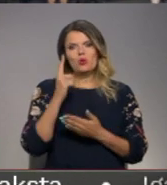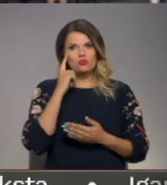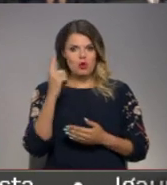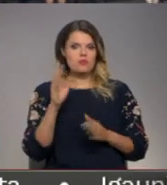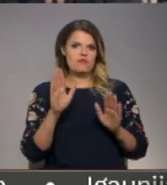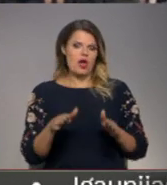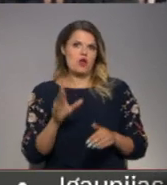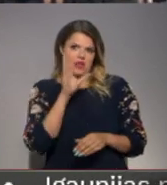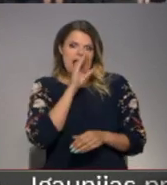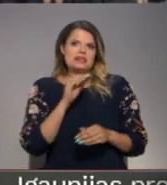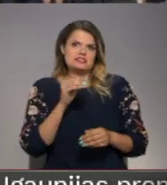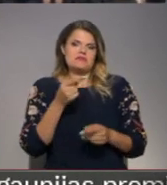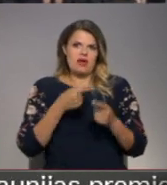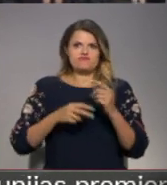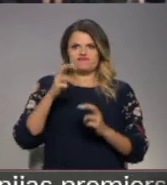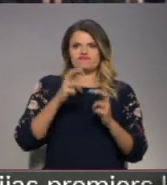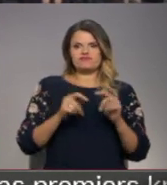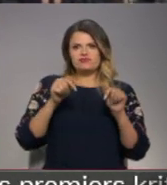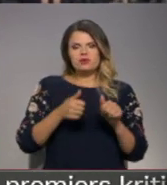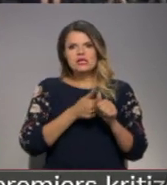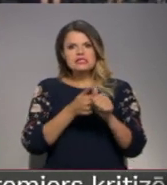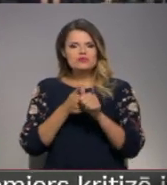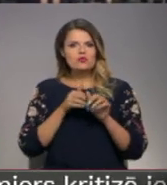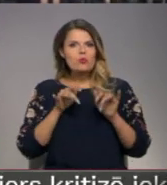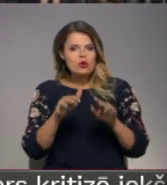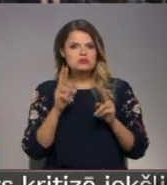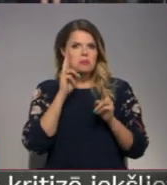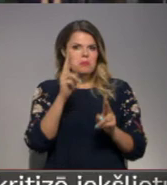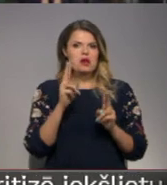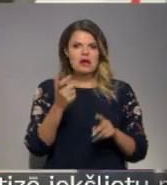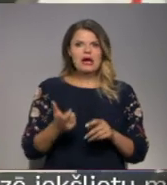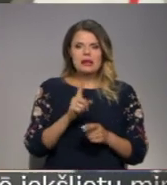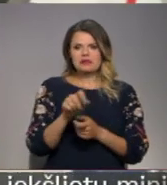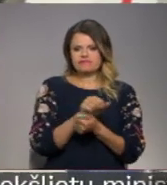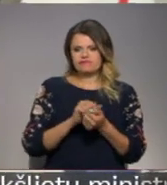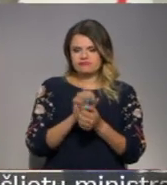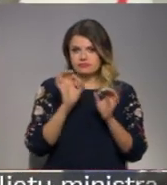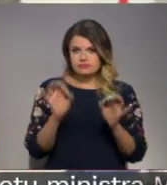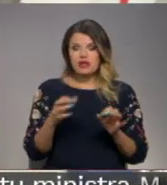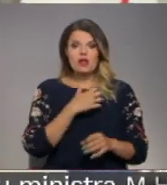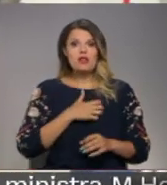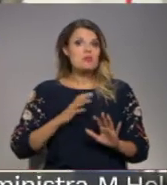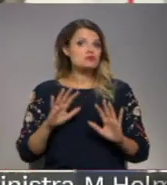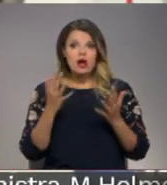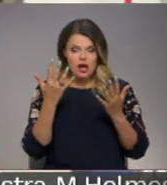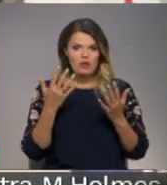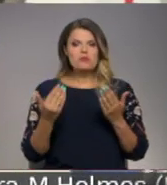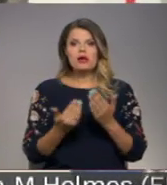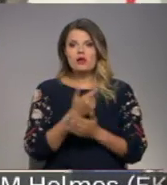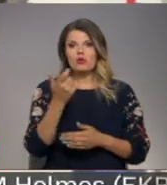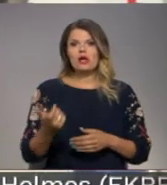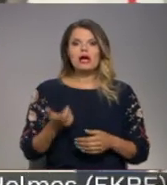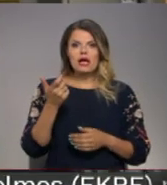ir tiešām iespēja reģenerēt šeit uz vietas, izsakot procesu un pārliecināties, ka riepas tiek pārstrādāt. Nepieciešamības gadījumā jauno